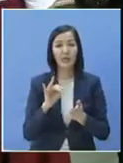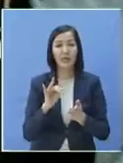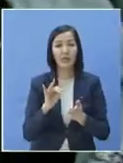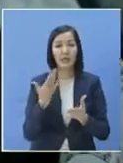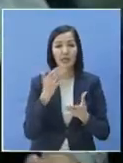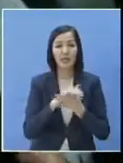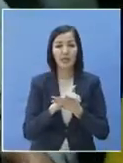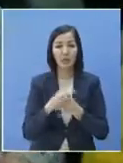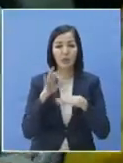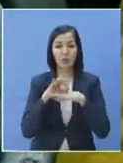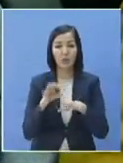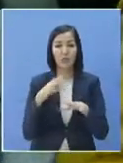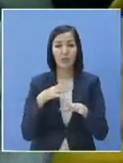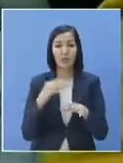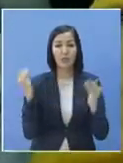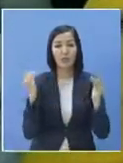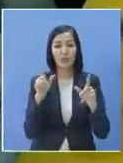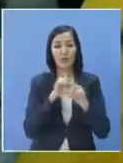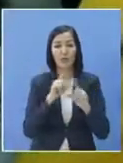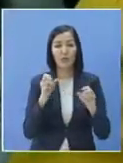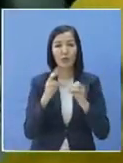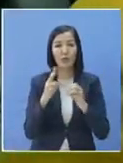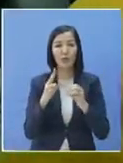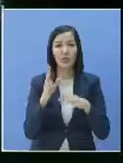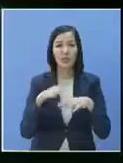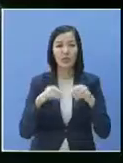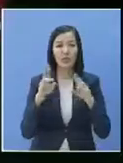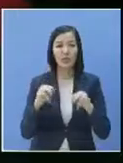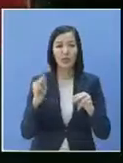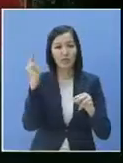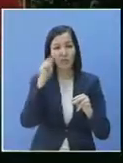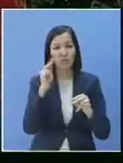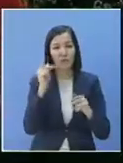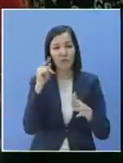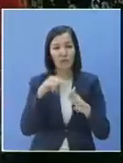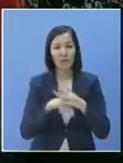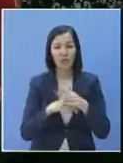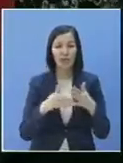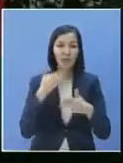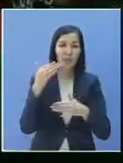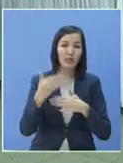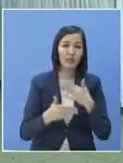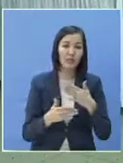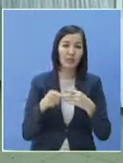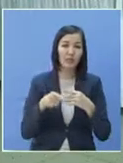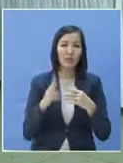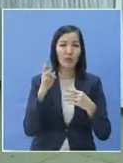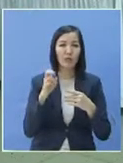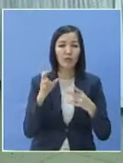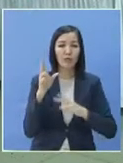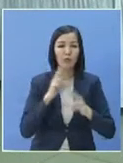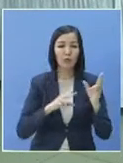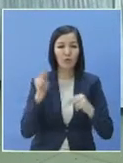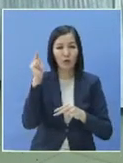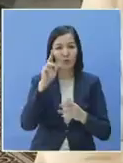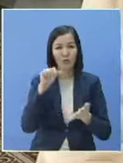көрсетілді. Қазіргі кезде білім ордасында 12 түрлі мамандық бойынша іштей және сырттай бөлімінде 1200-ден аса